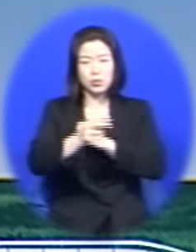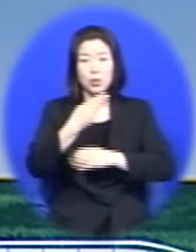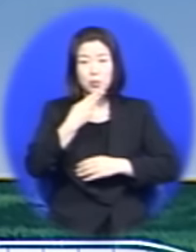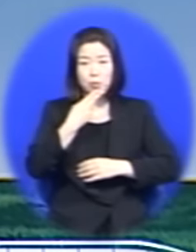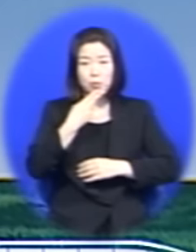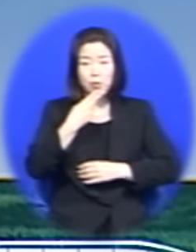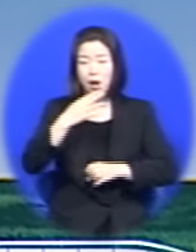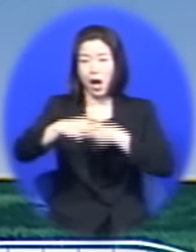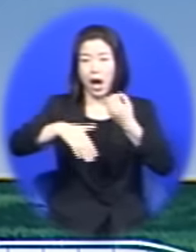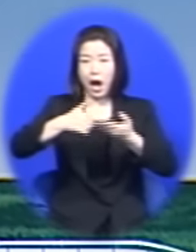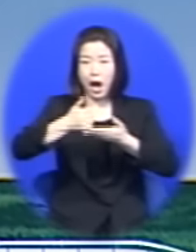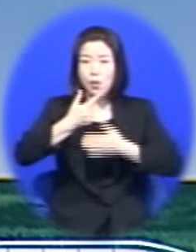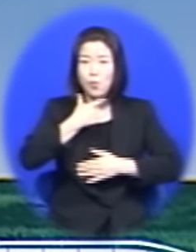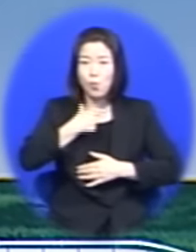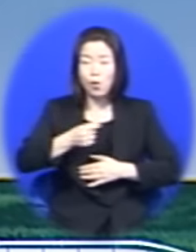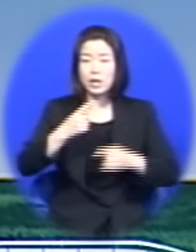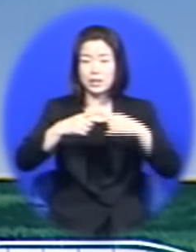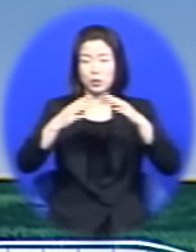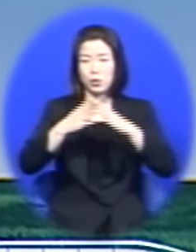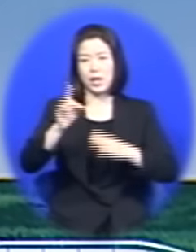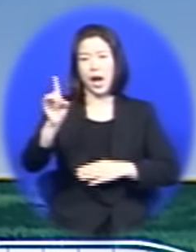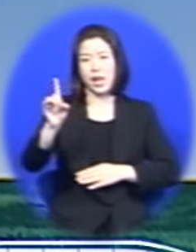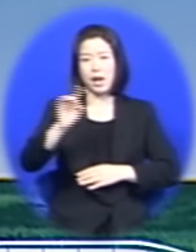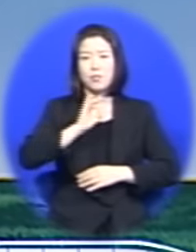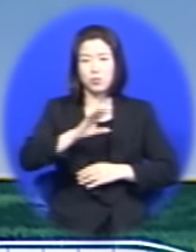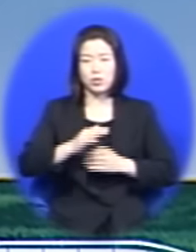하나님이 원하시는 교회는 하나밖에 없어요.